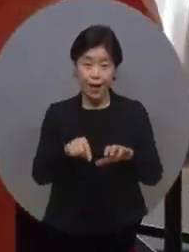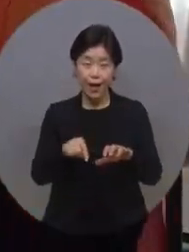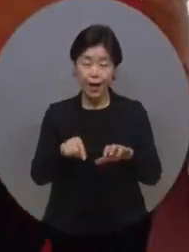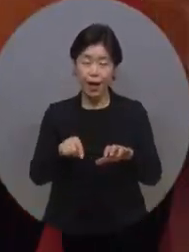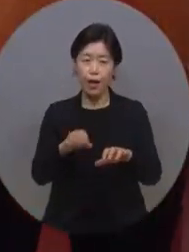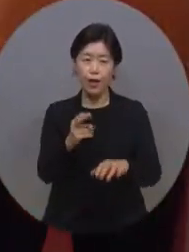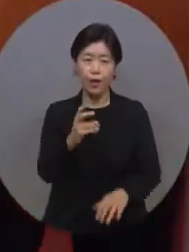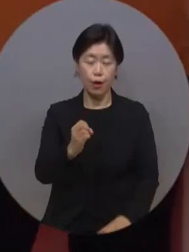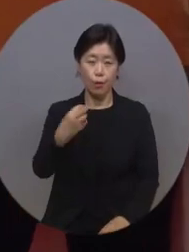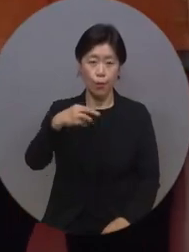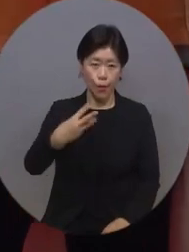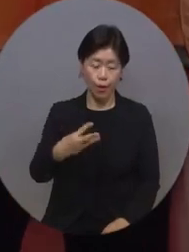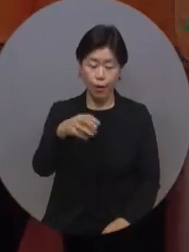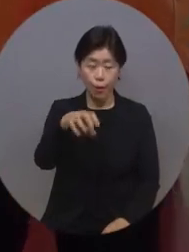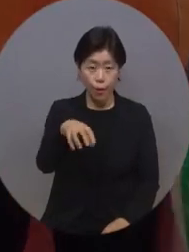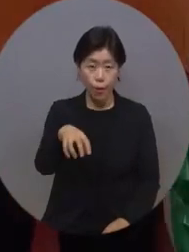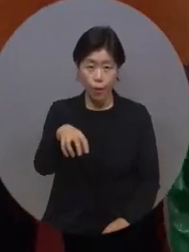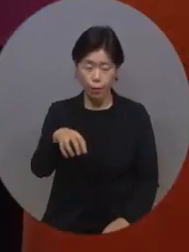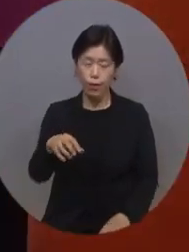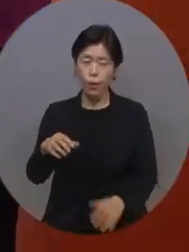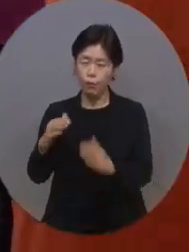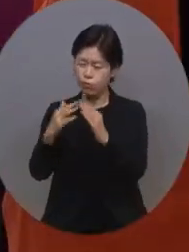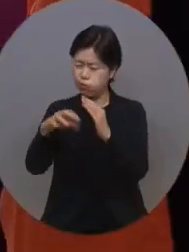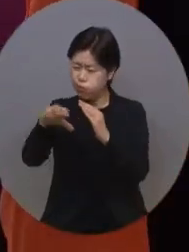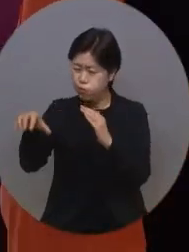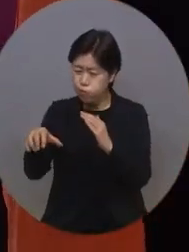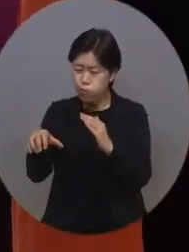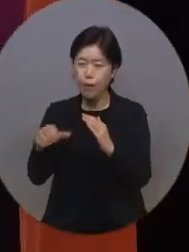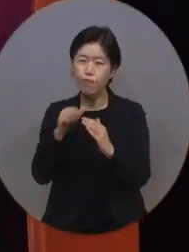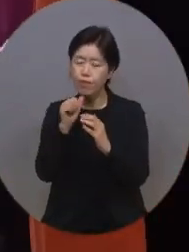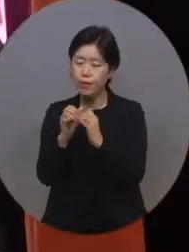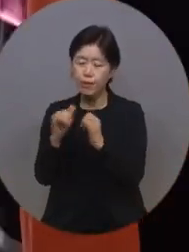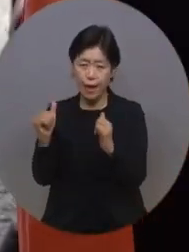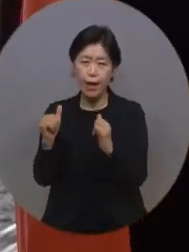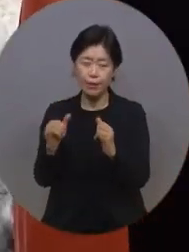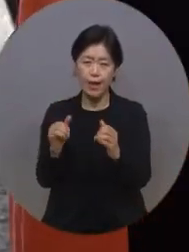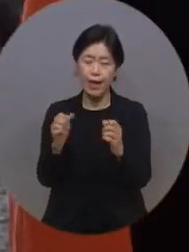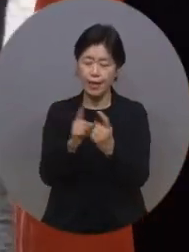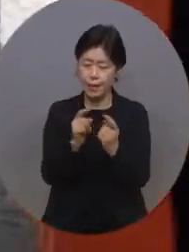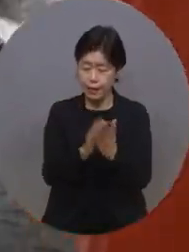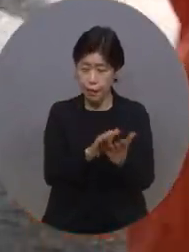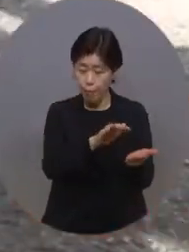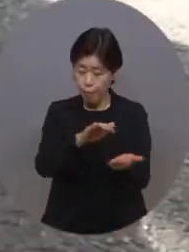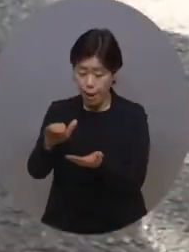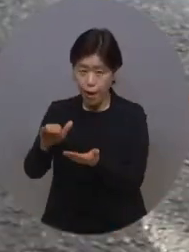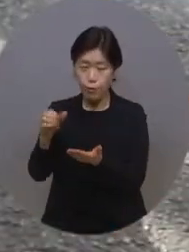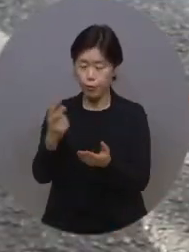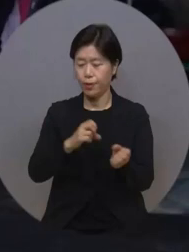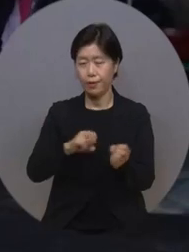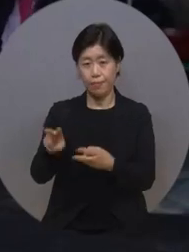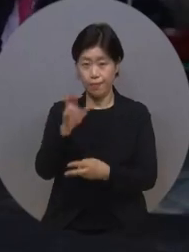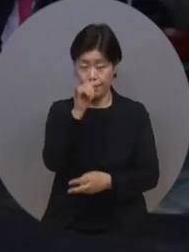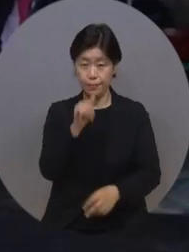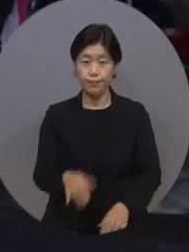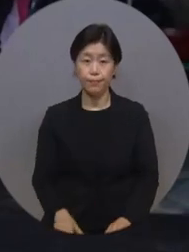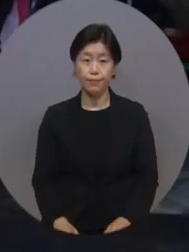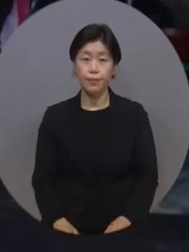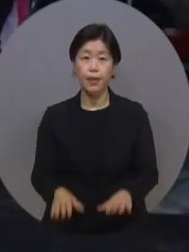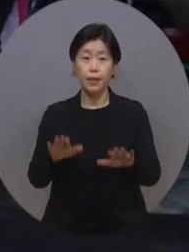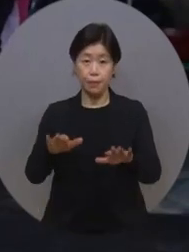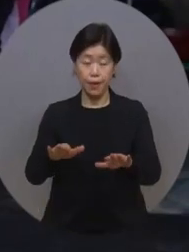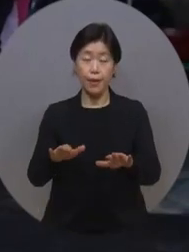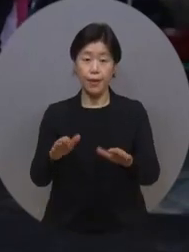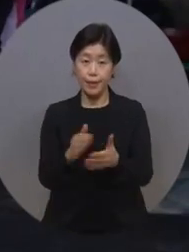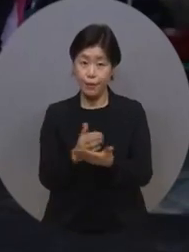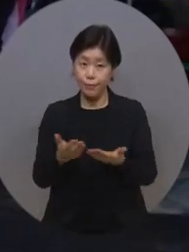약 760여 가구에 직접 전달하거나 비대면으로 수령하고 싶은 가구는 택배로 발송을 합니다. 이번 김장 나눔